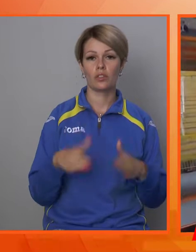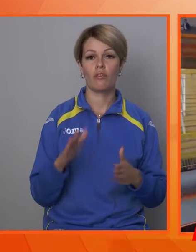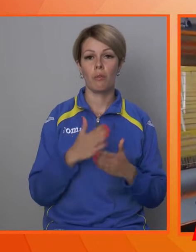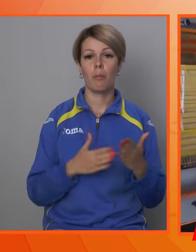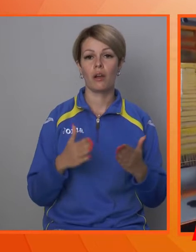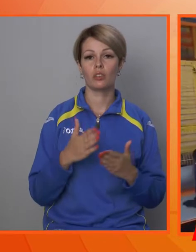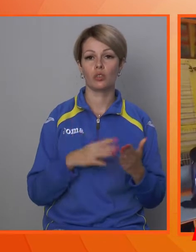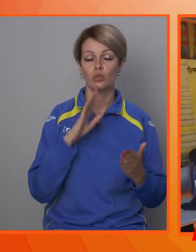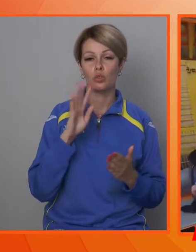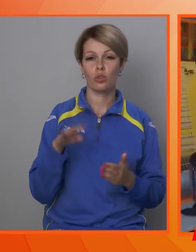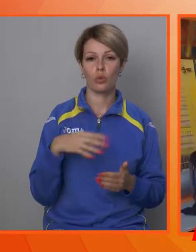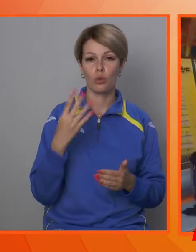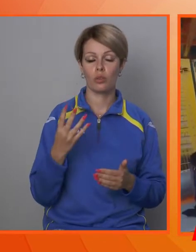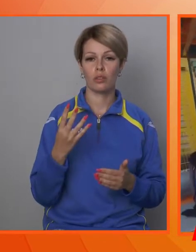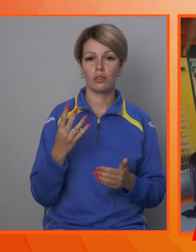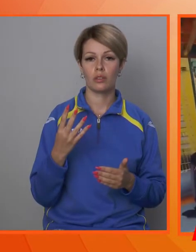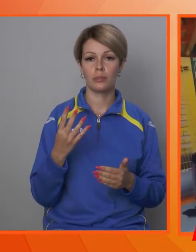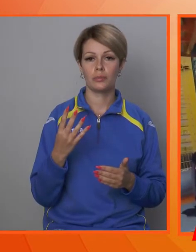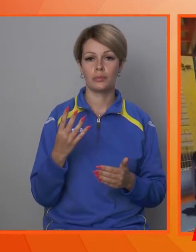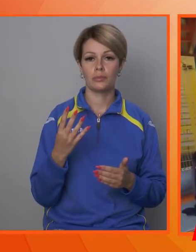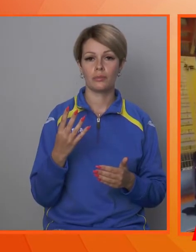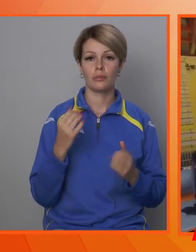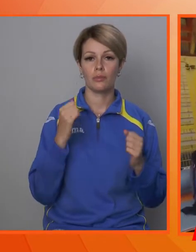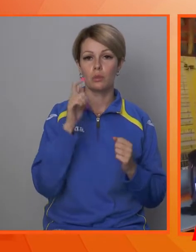вже майже 4 роки